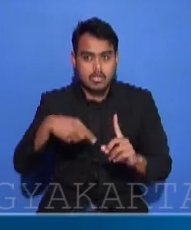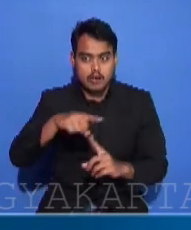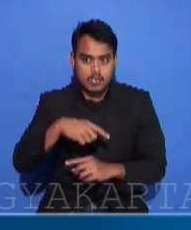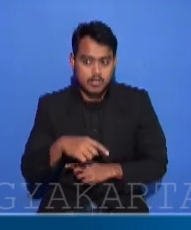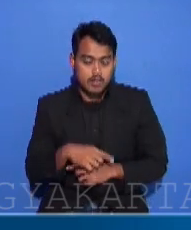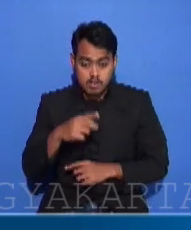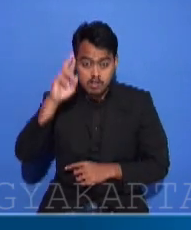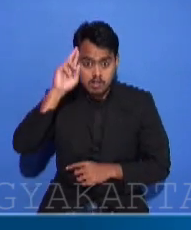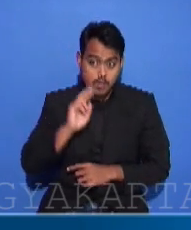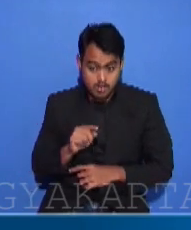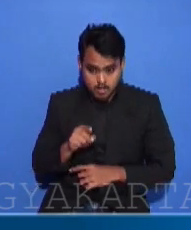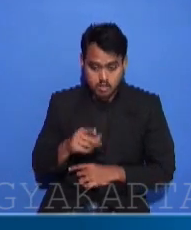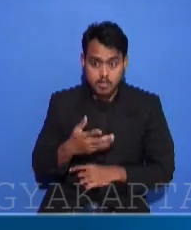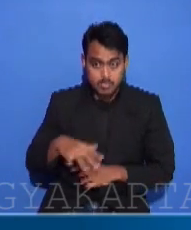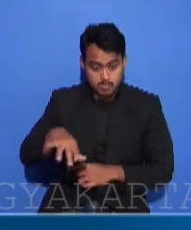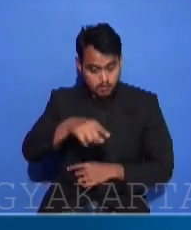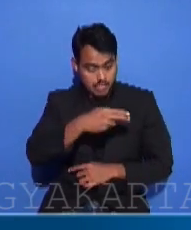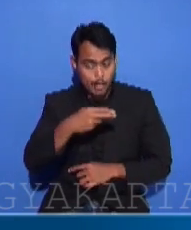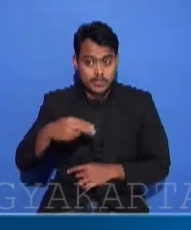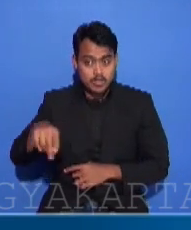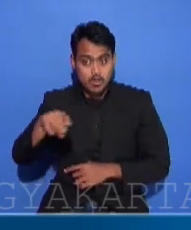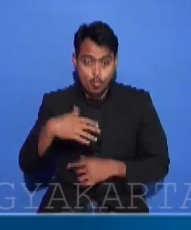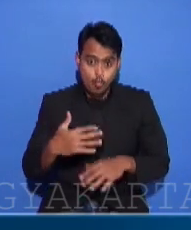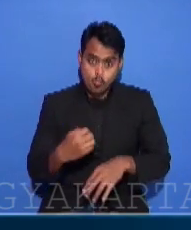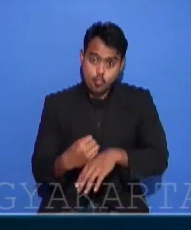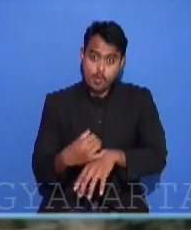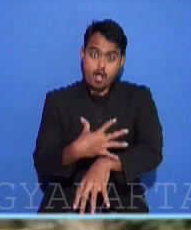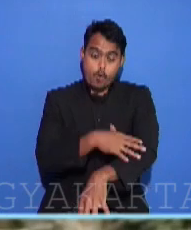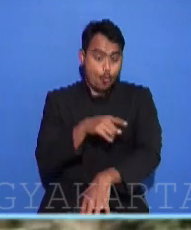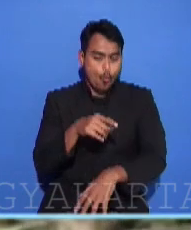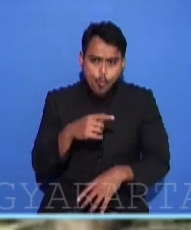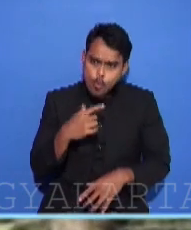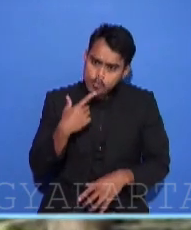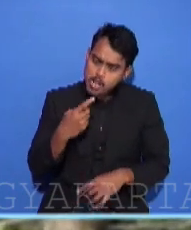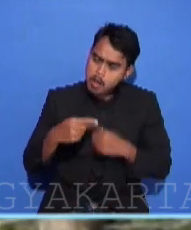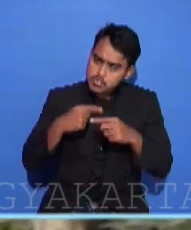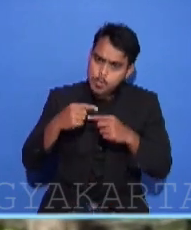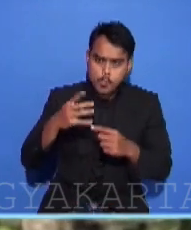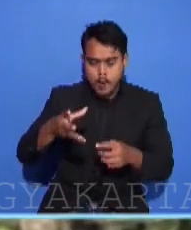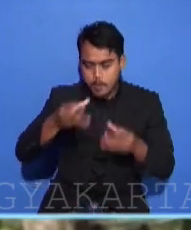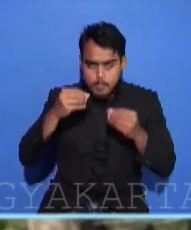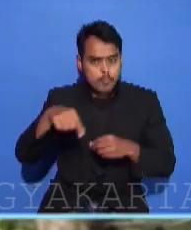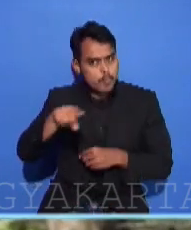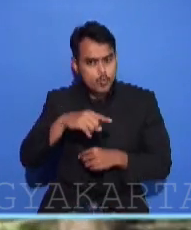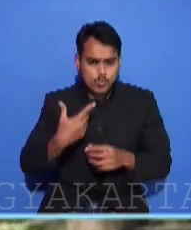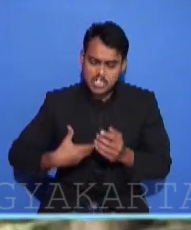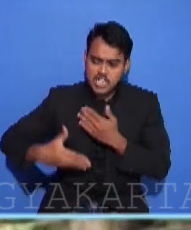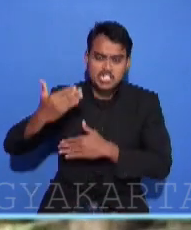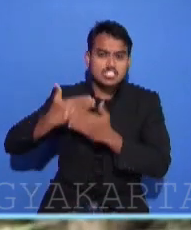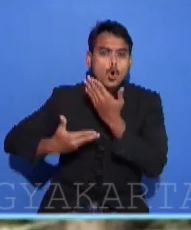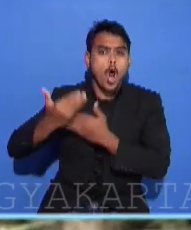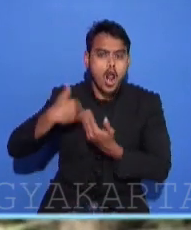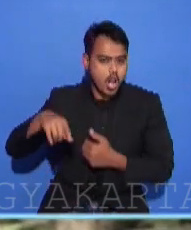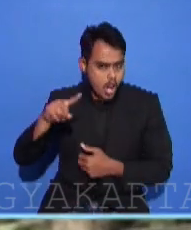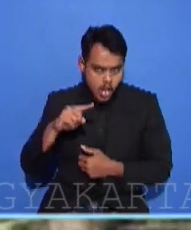remaja-remaja Indonesia itu bisa menginspirasi dan tahu cerita-cerita tentang sejarah kemerdekaan. Di sini kita juga